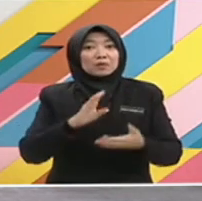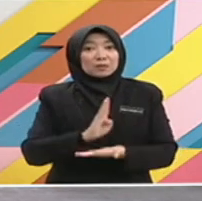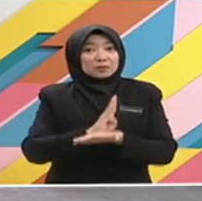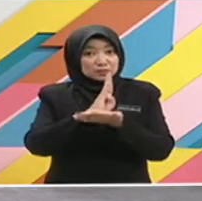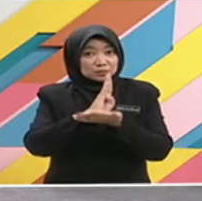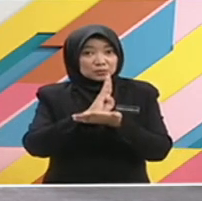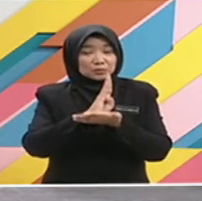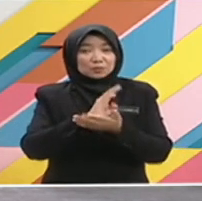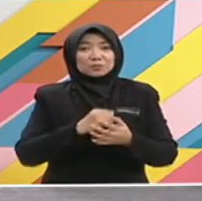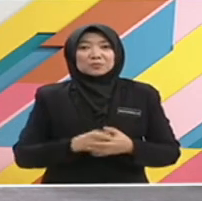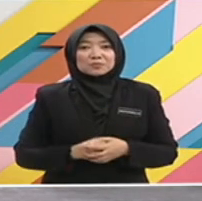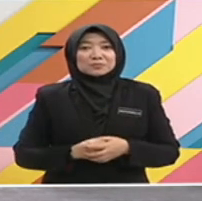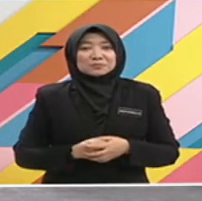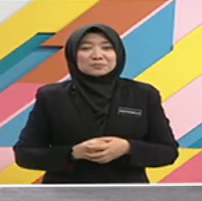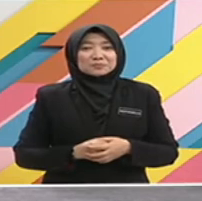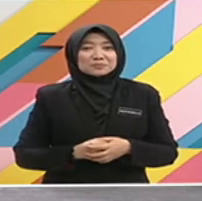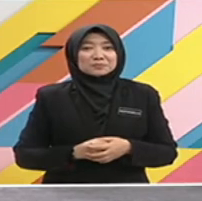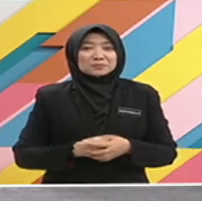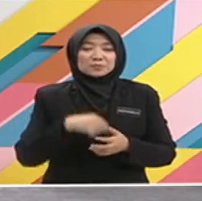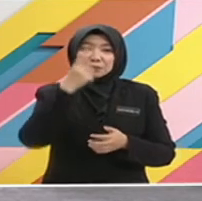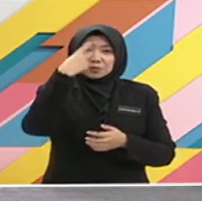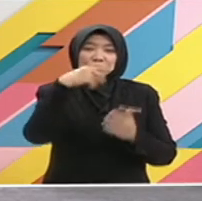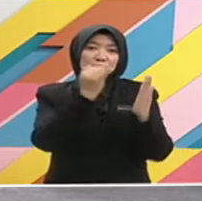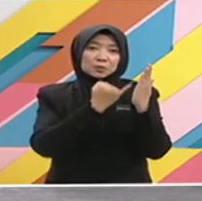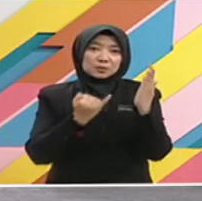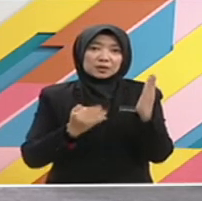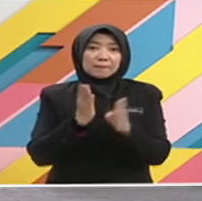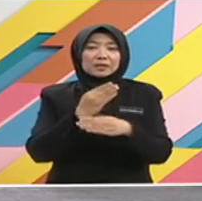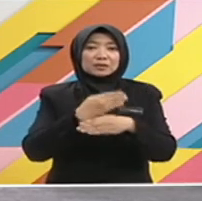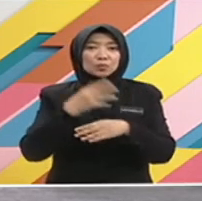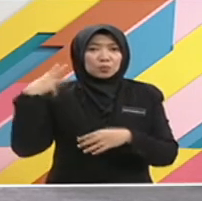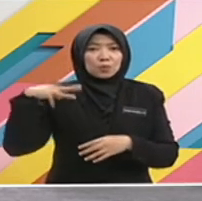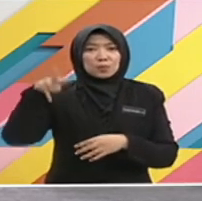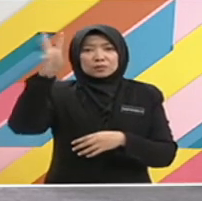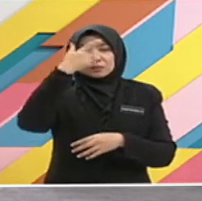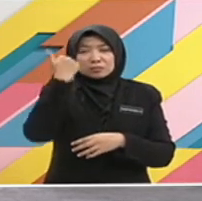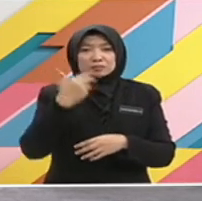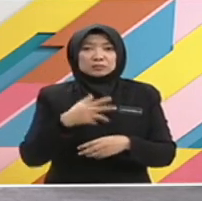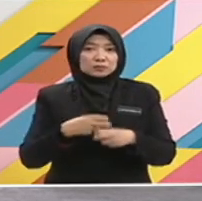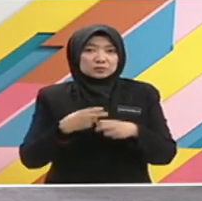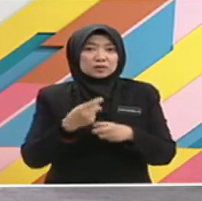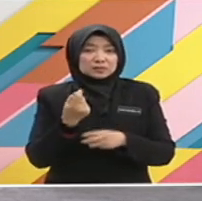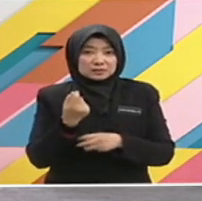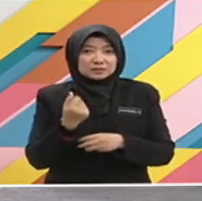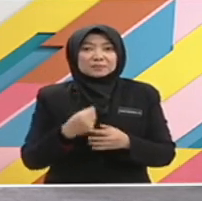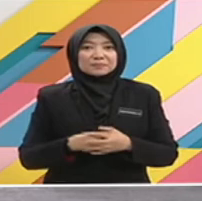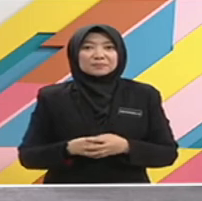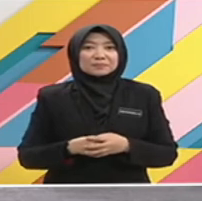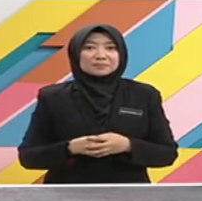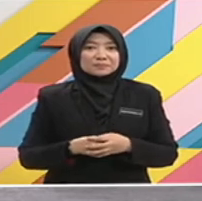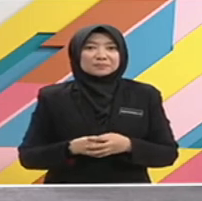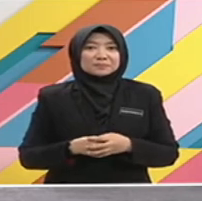kita. Terutama untuk melukis bentuk wow ni lah. Betul. Ya? Boleh